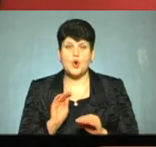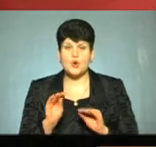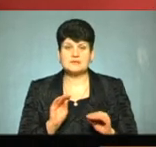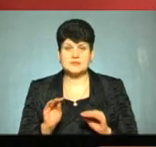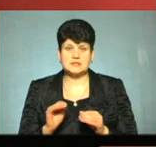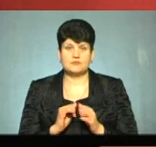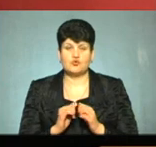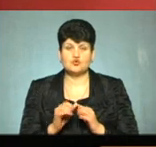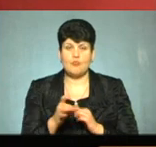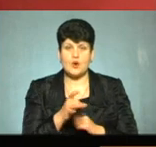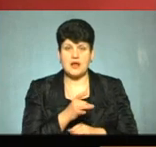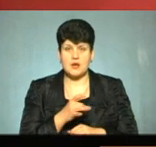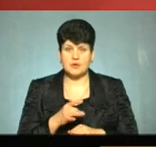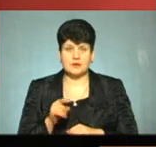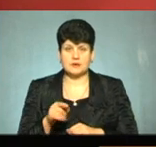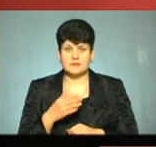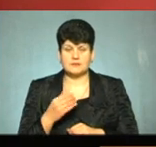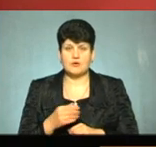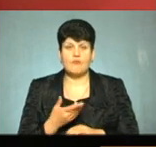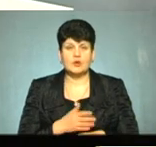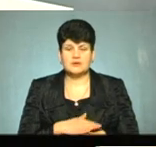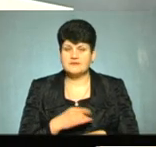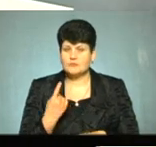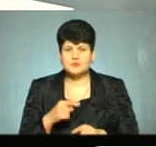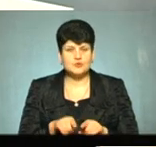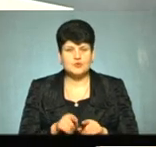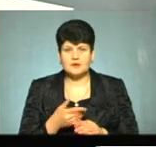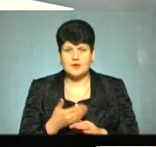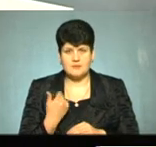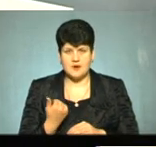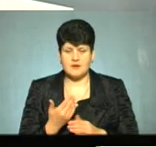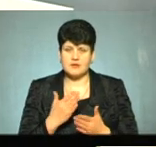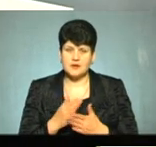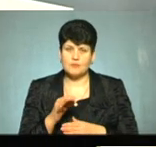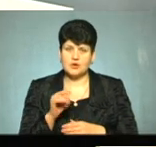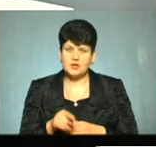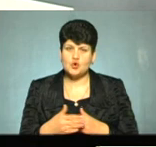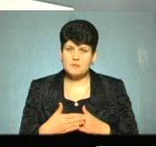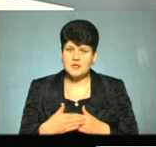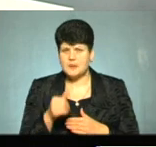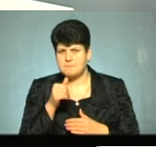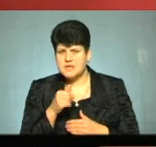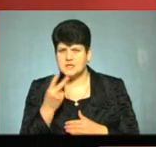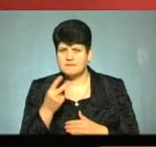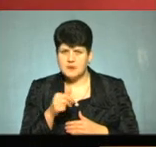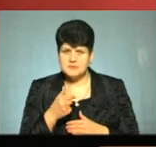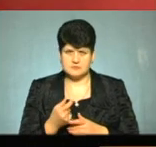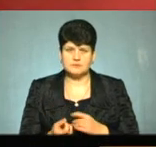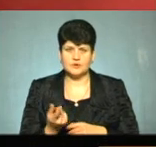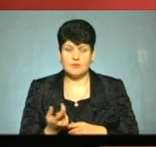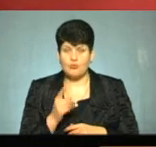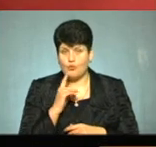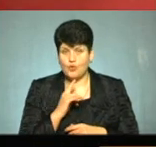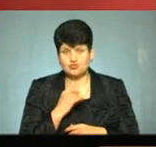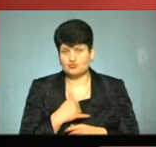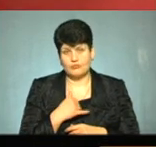щоб розмістити в кожному регіоні, ми такого немає. У нас в Тернопільській області поки що цього немає. А чи йдеться про те, що найближчі місяць-два вони з'являться, чи